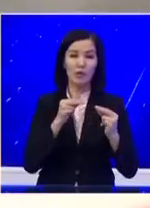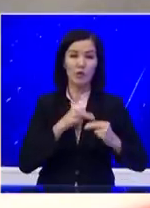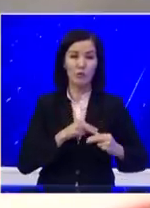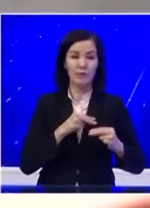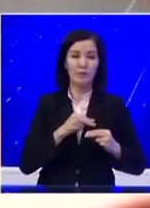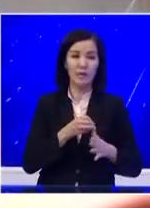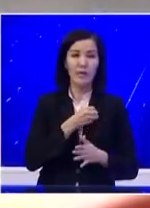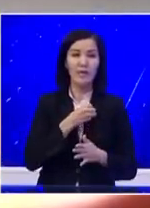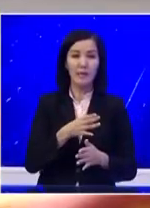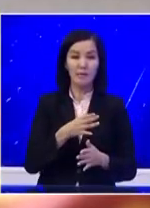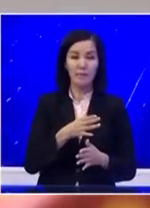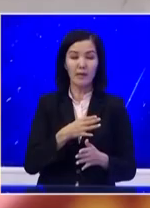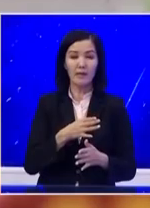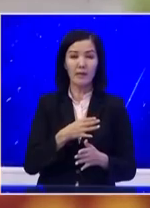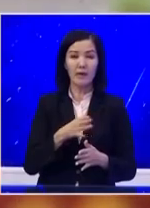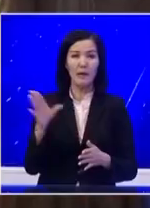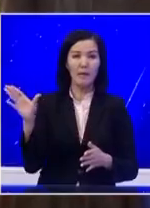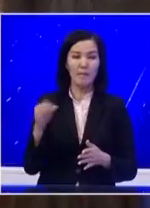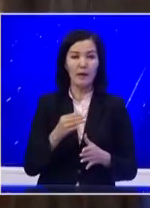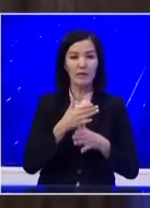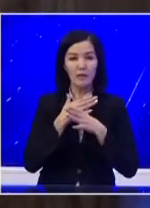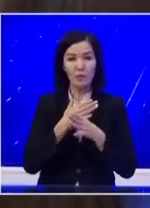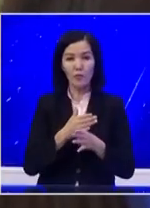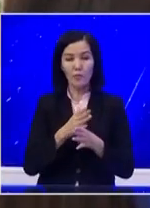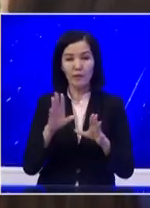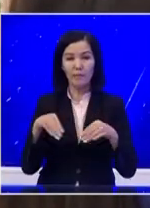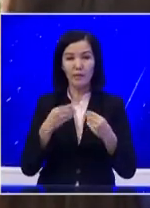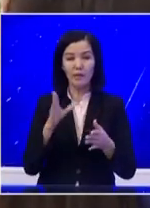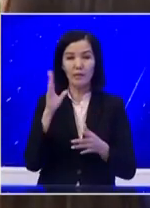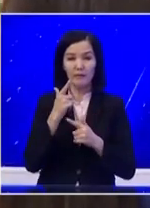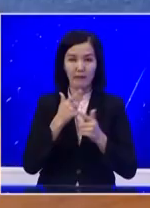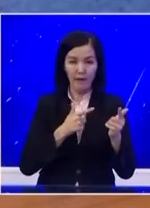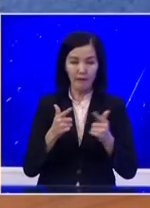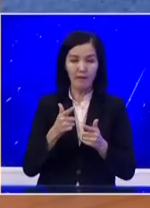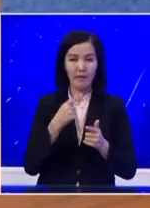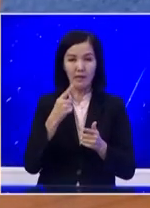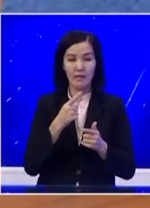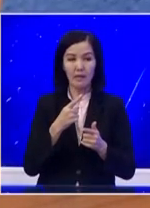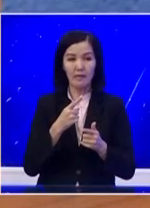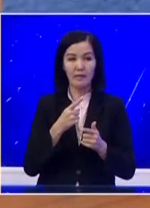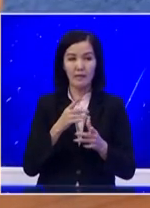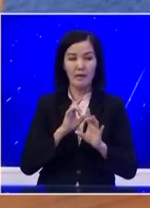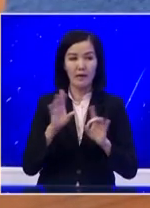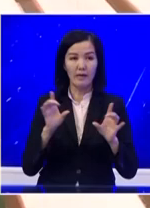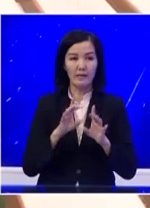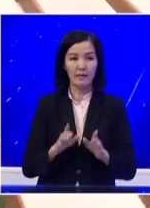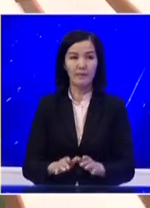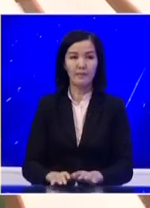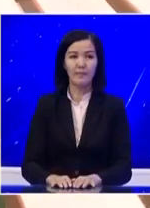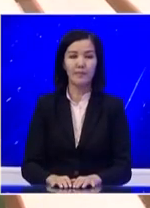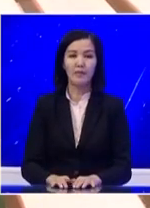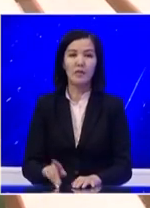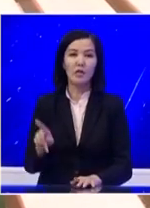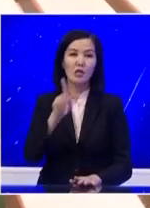кең пейілділігін, кез келгенді алыс жақын деп бөлмей, қолын созуға даяр тұратын асыл қасиеттеріне тәнті. Жап-жас